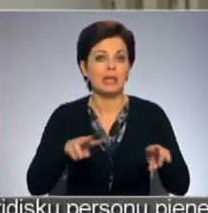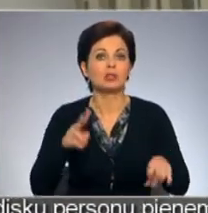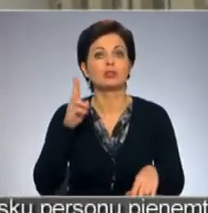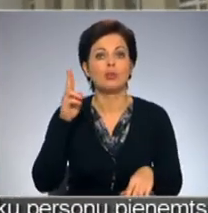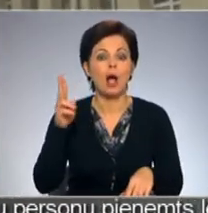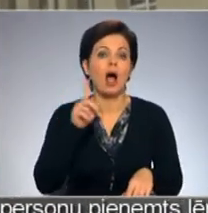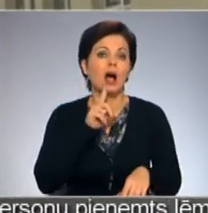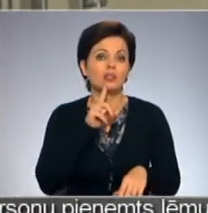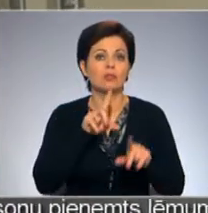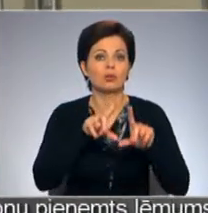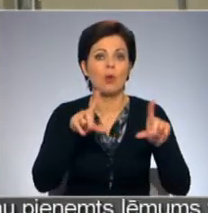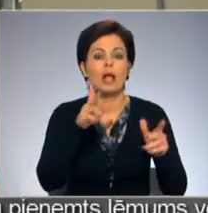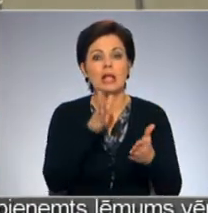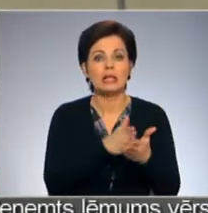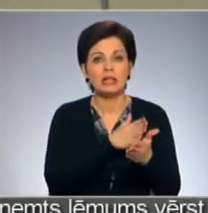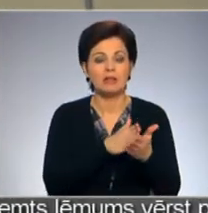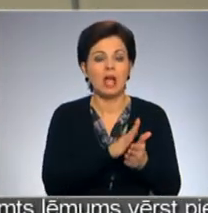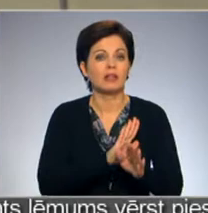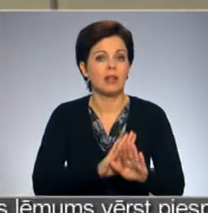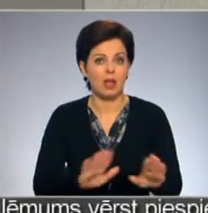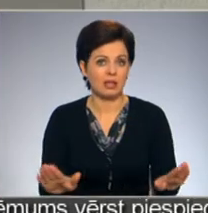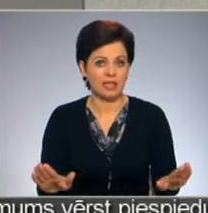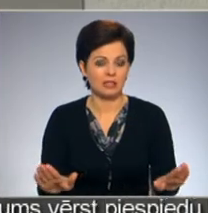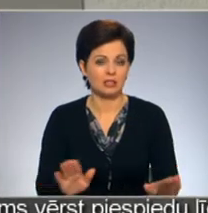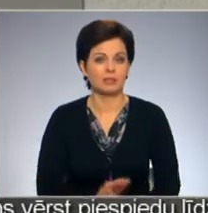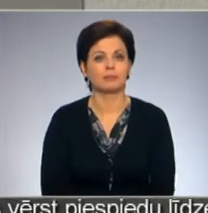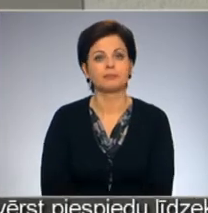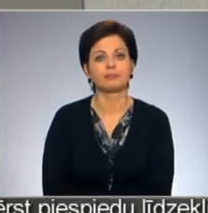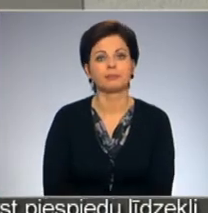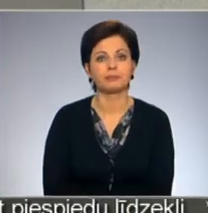sola Alsviķu skolu likvidēt gan netiks. Gunta Matsonkauskas, Krūmiņš, Vidzemes televīzija.